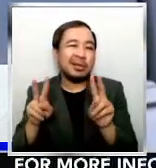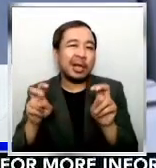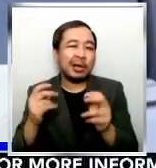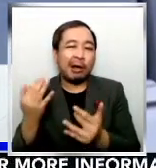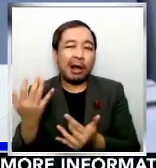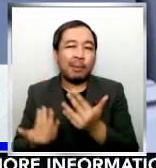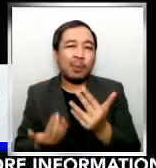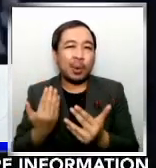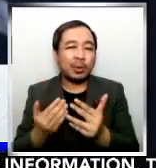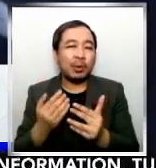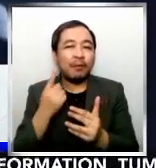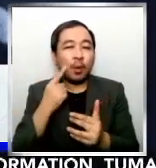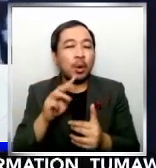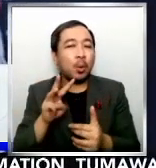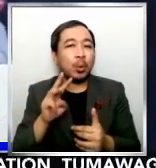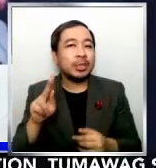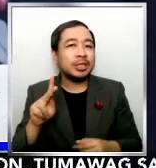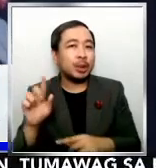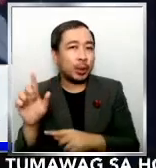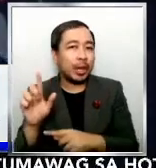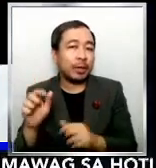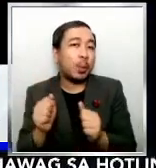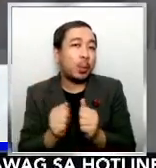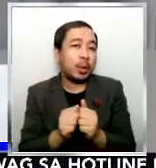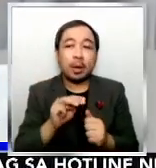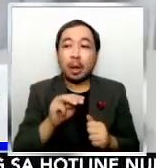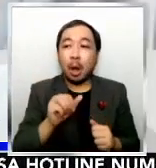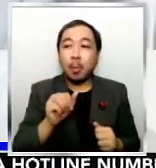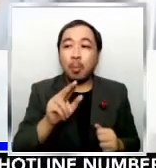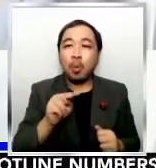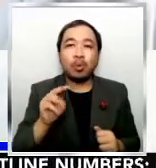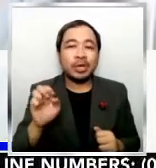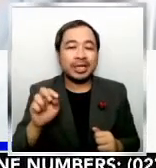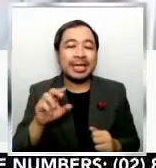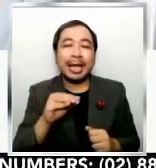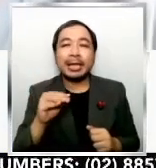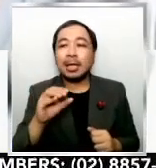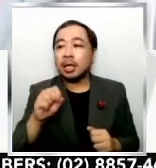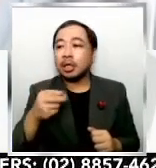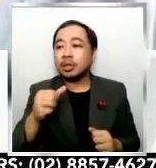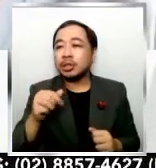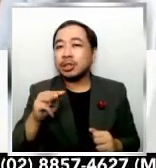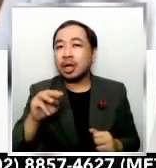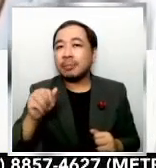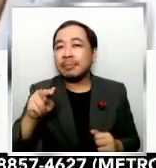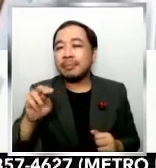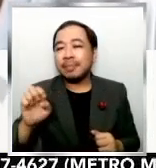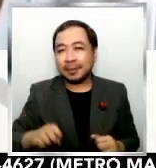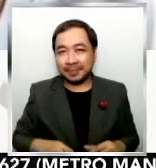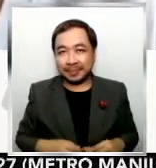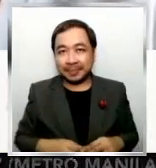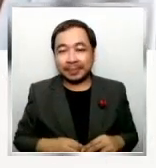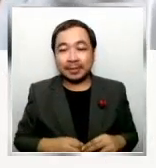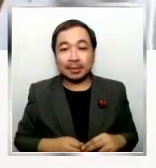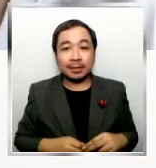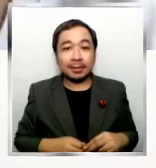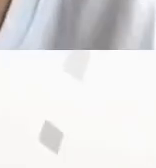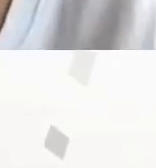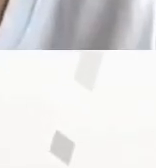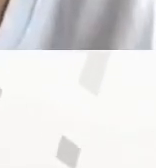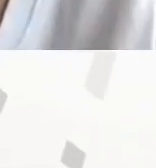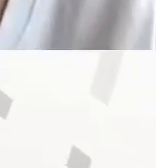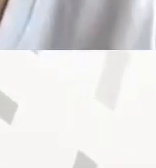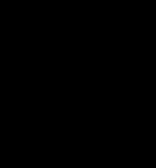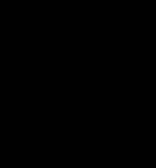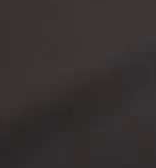kasama sina Maureen Larrazabal at Charmaine Arnaiz. Lars Santiago, updated sa showbiz